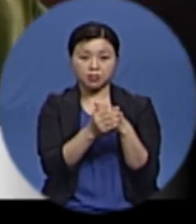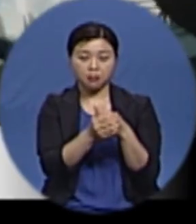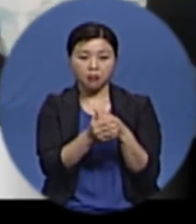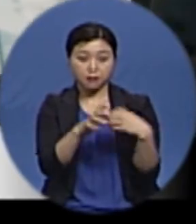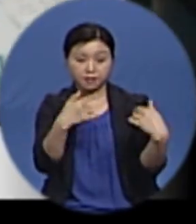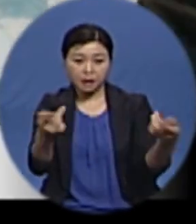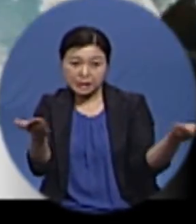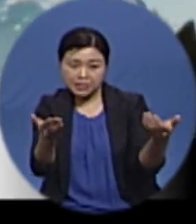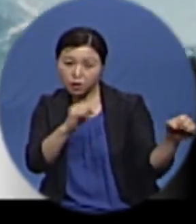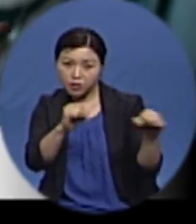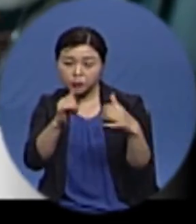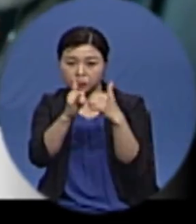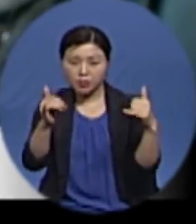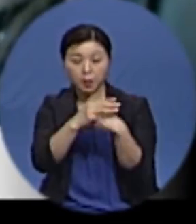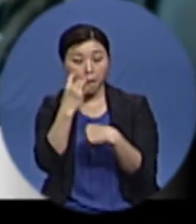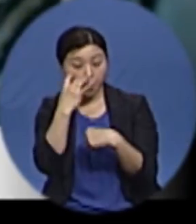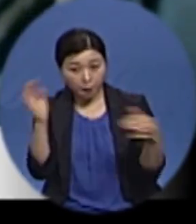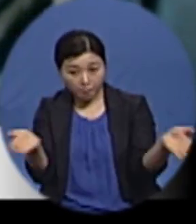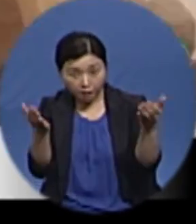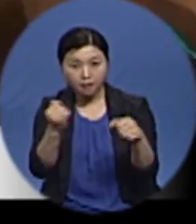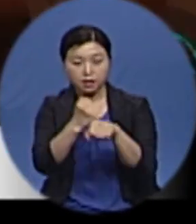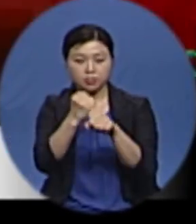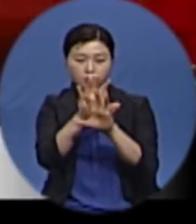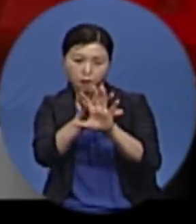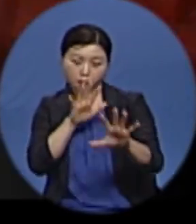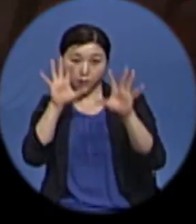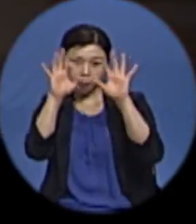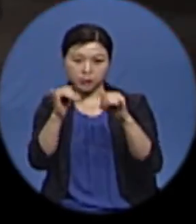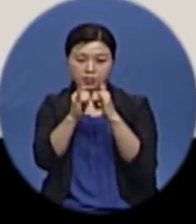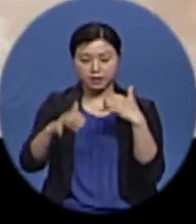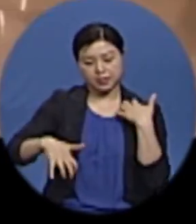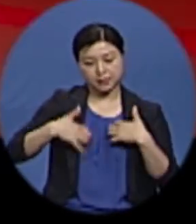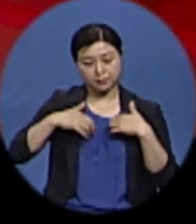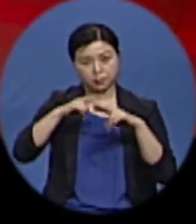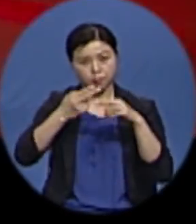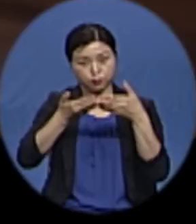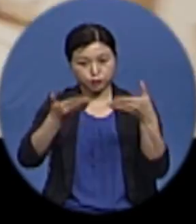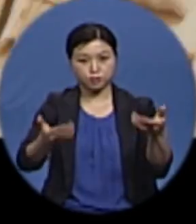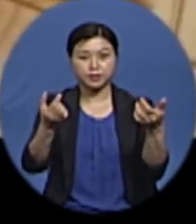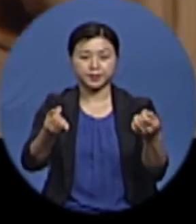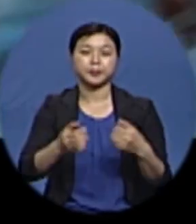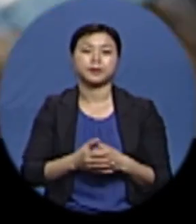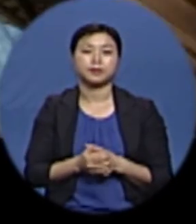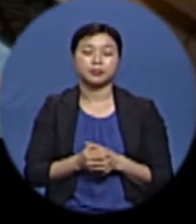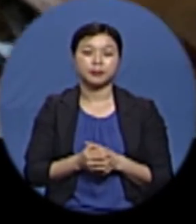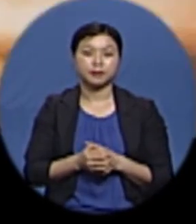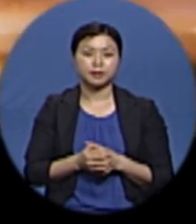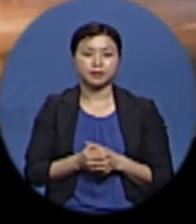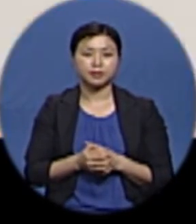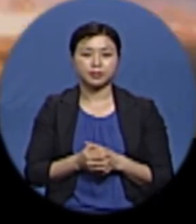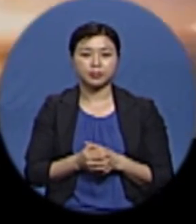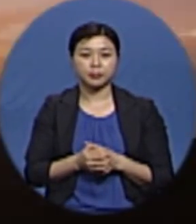이야기가 호기심을 자아내며 관객들에게 큰 재미를 선물할 것으로 기대됩니다.